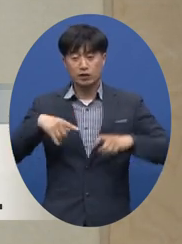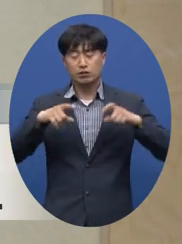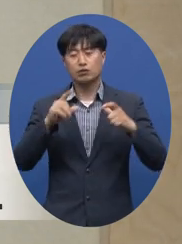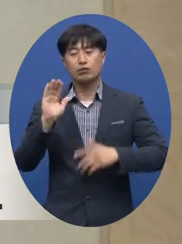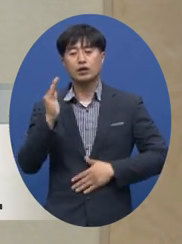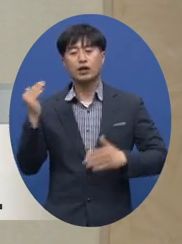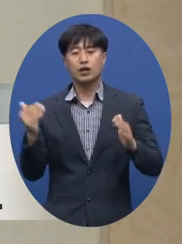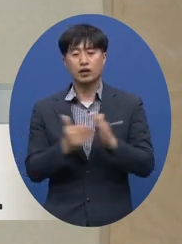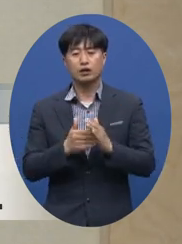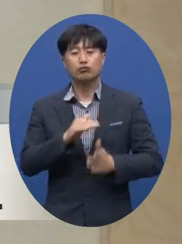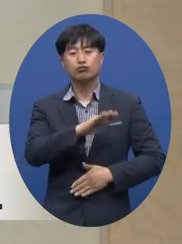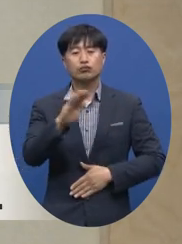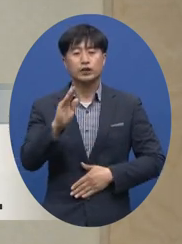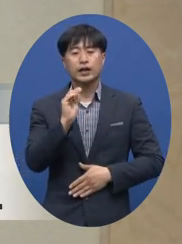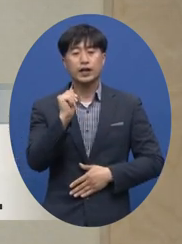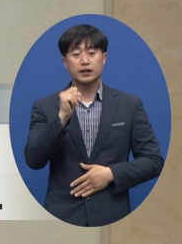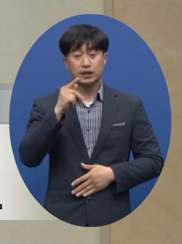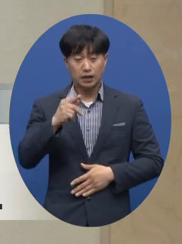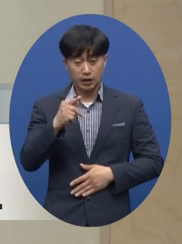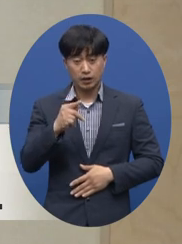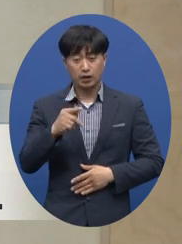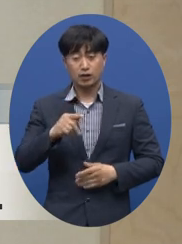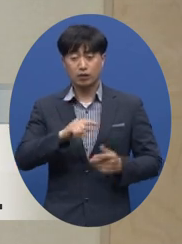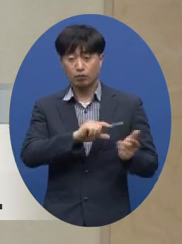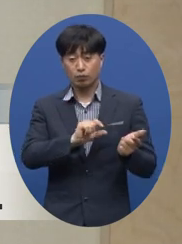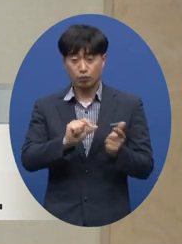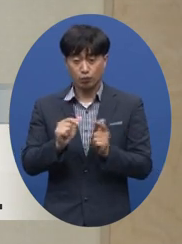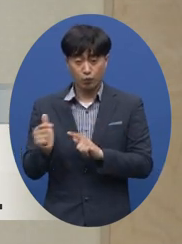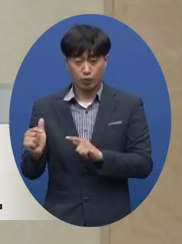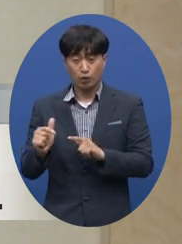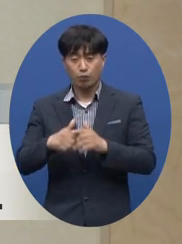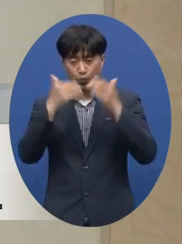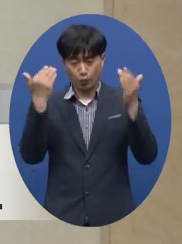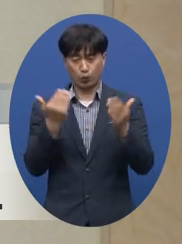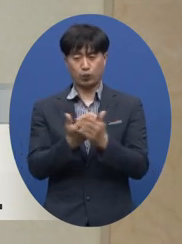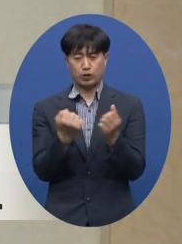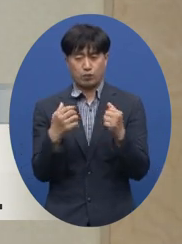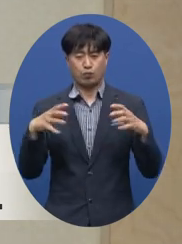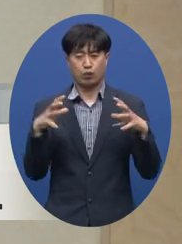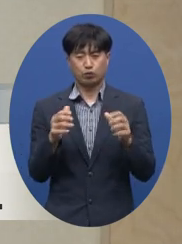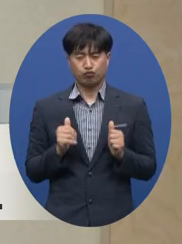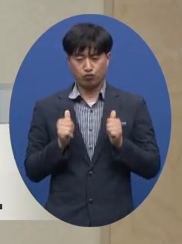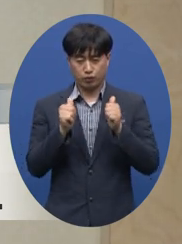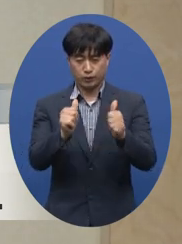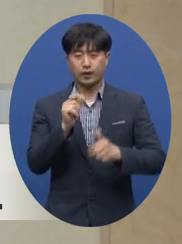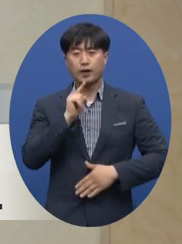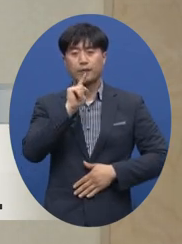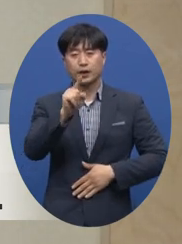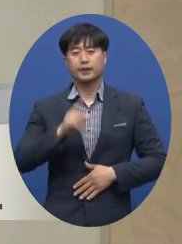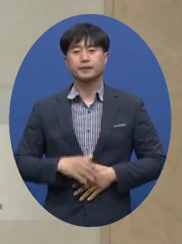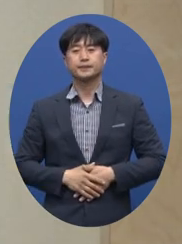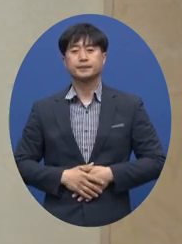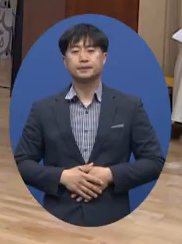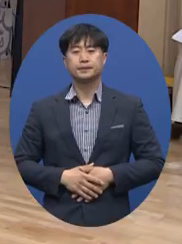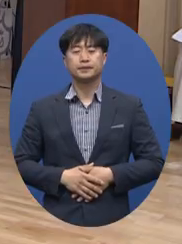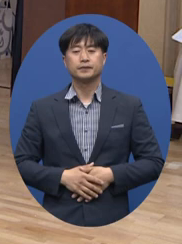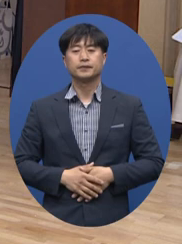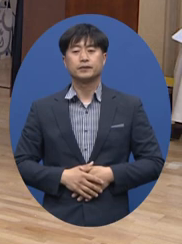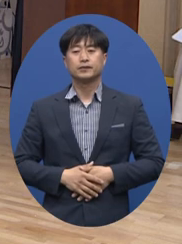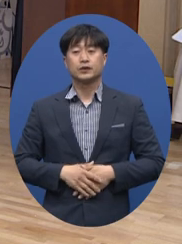반도체 클러스터가 될수 있도록 저희 SK하이닉스 구성원들 모두가 힘을 합쳐서 열심히